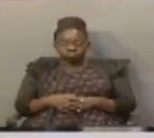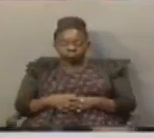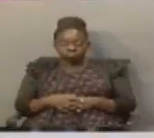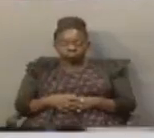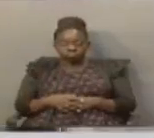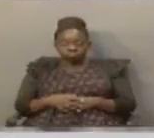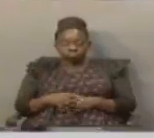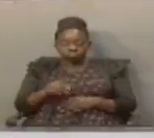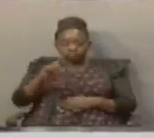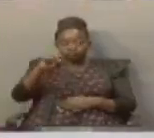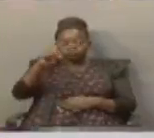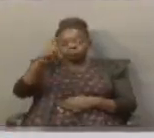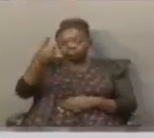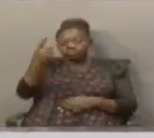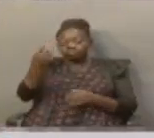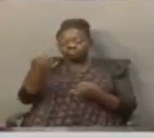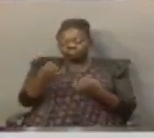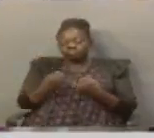mukyala mukulu